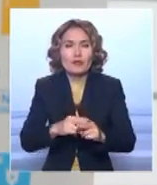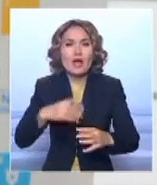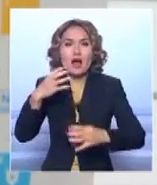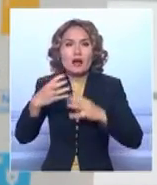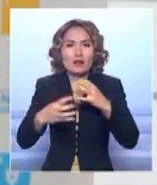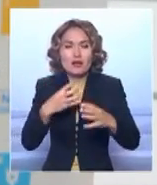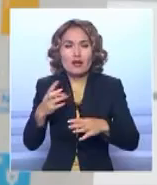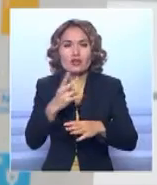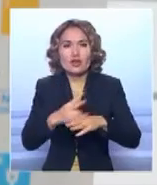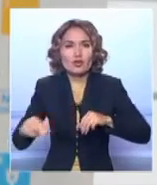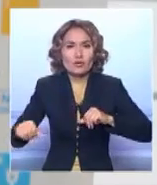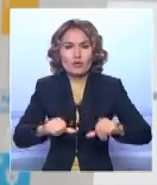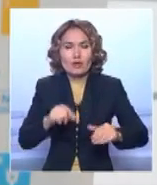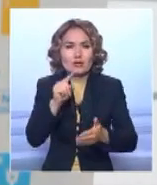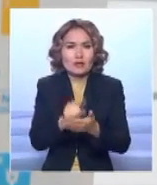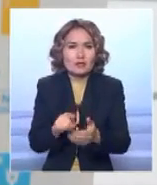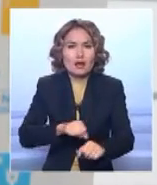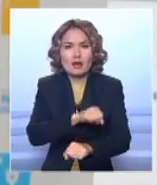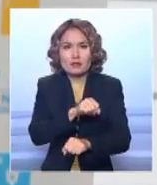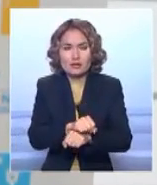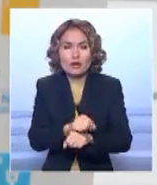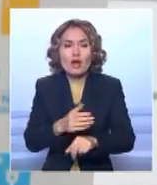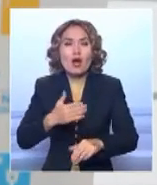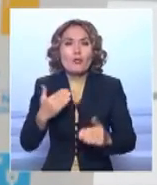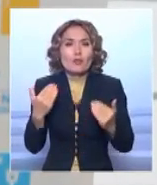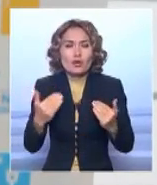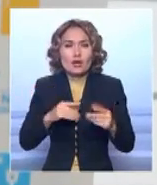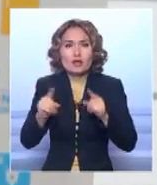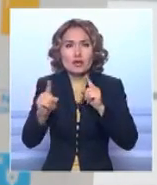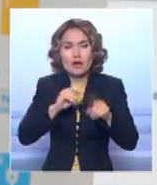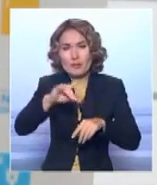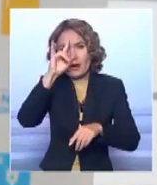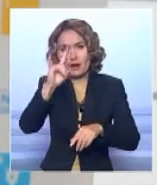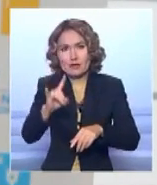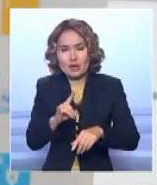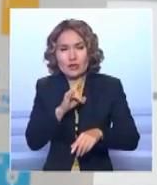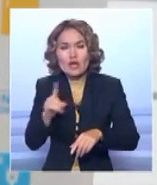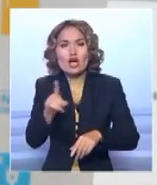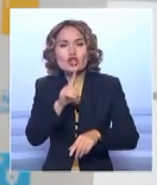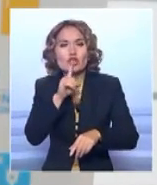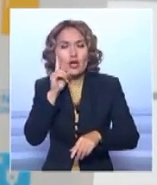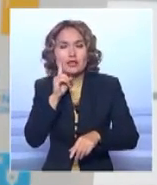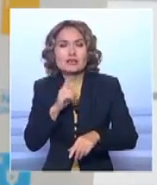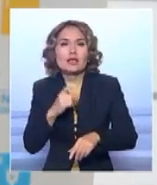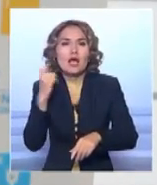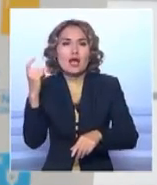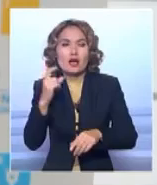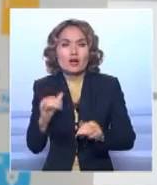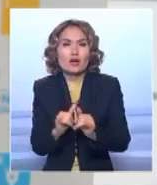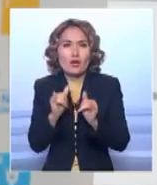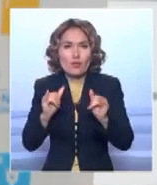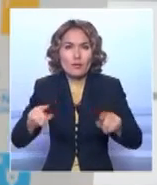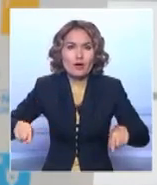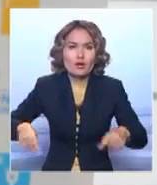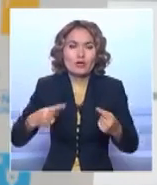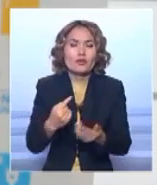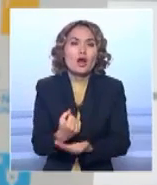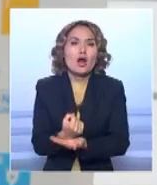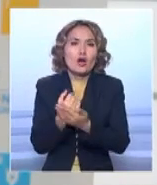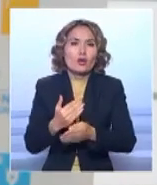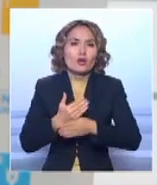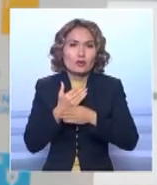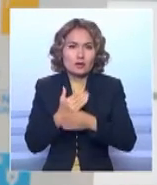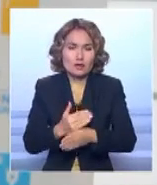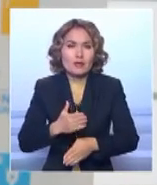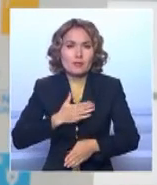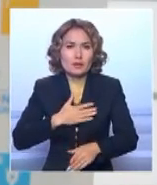лаңкестікпен күресу, тұрақты дамуды қамтамасыз ету. Бүгінгі сессияда Қазақстанның жасыл экономиканы дамыту қағидасын қолдайтынын тағы